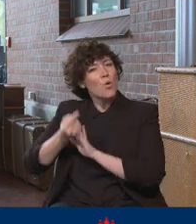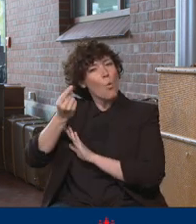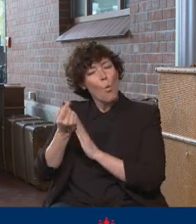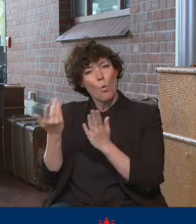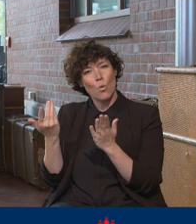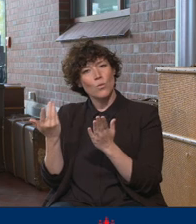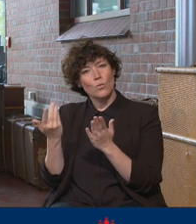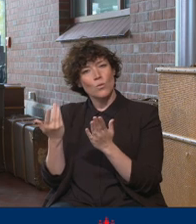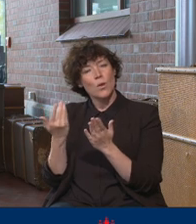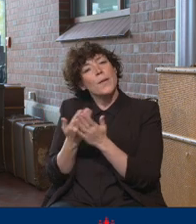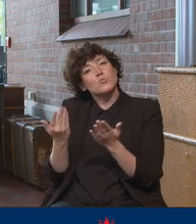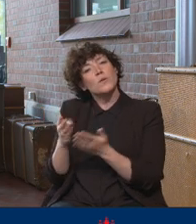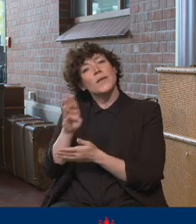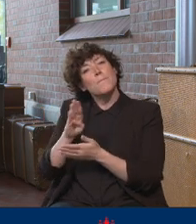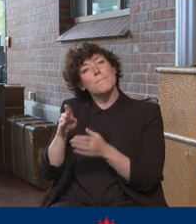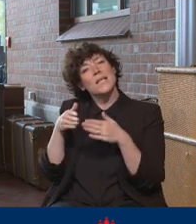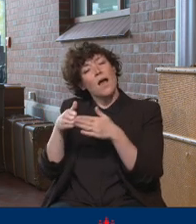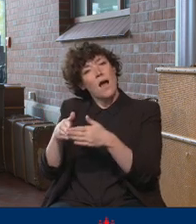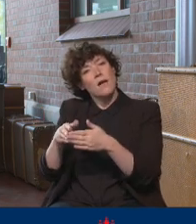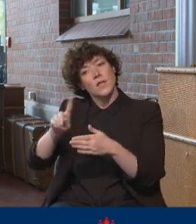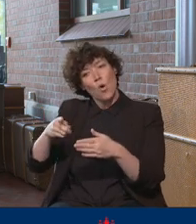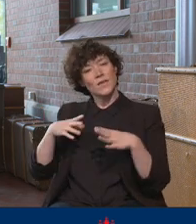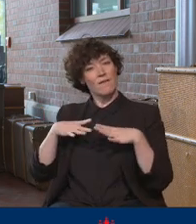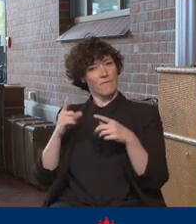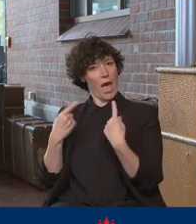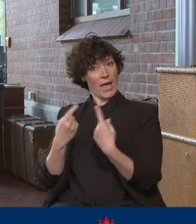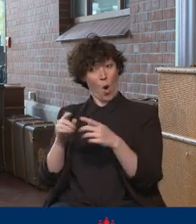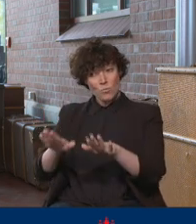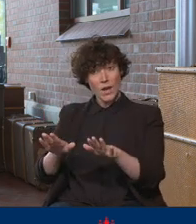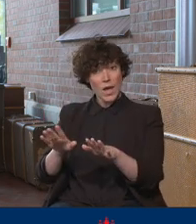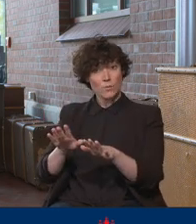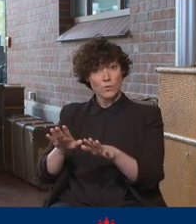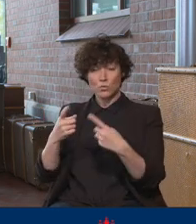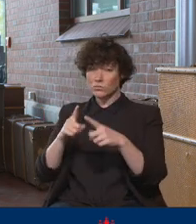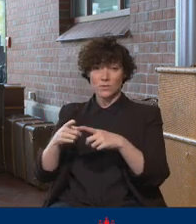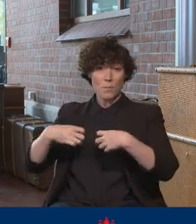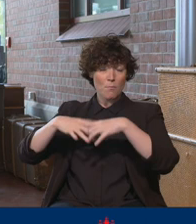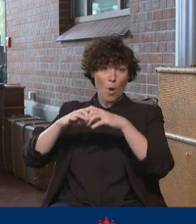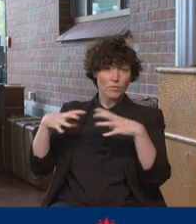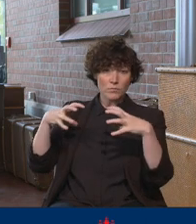beispiel an bill hafen freiräume auch lassen wo sie uns wichtig sind wo wir sie schätzen